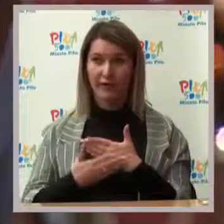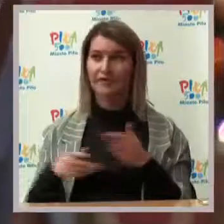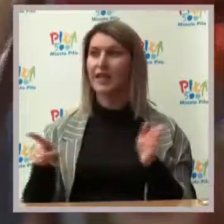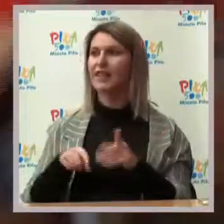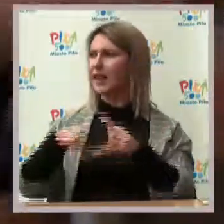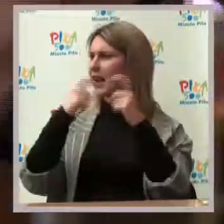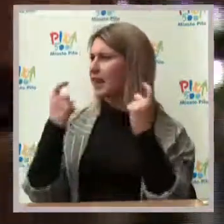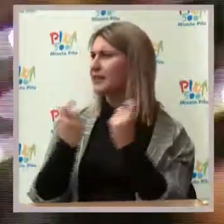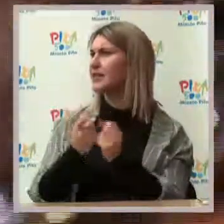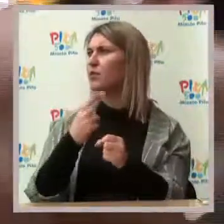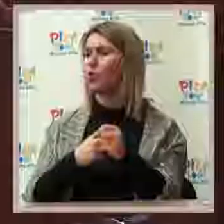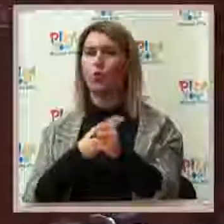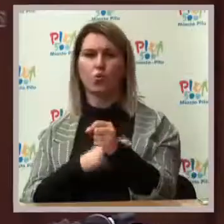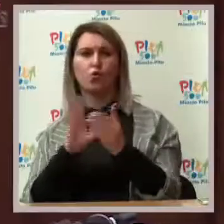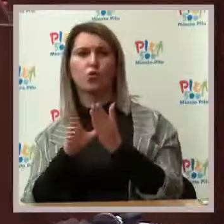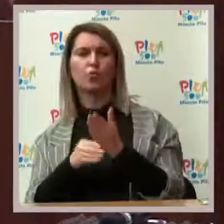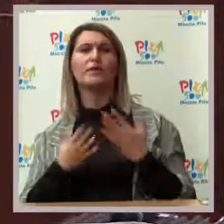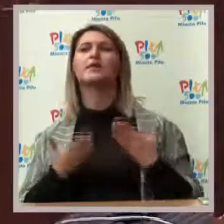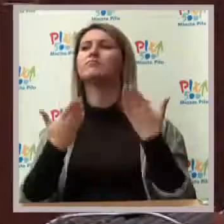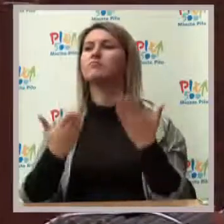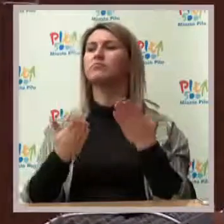całego urzędu